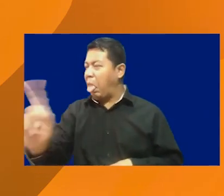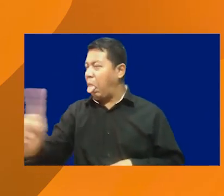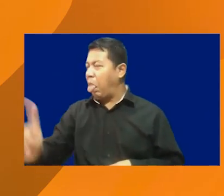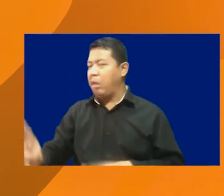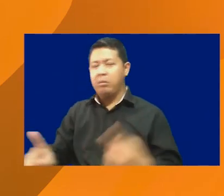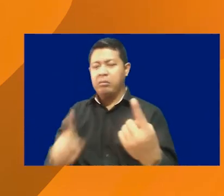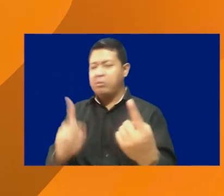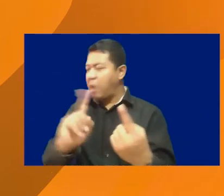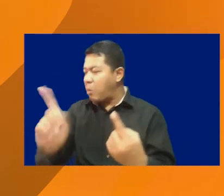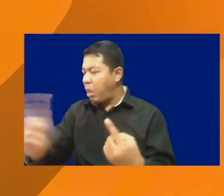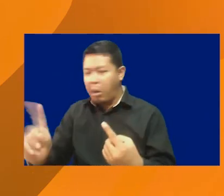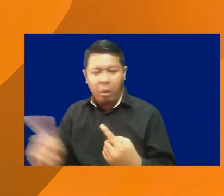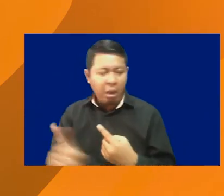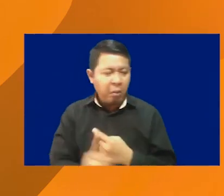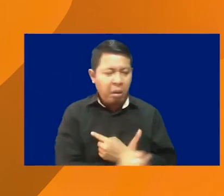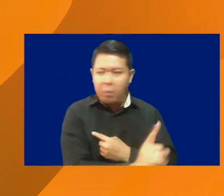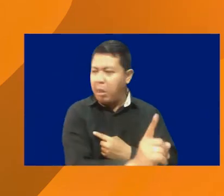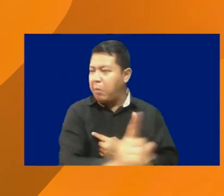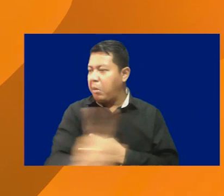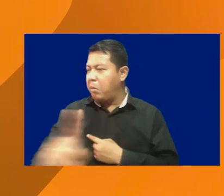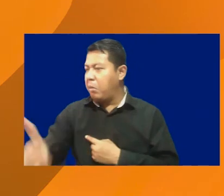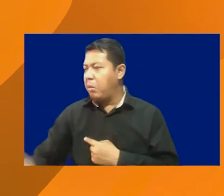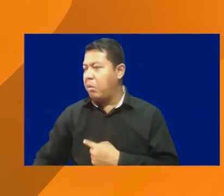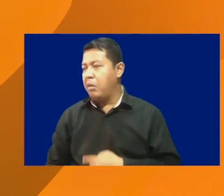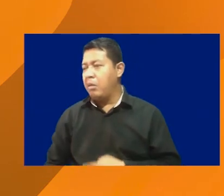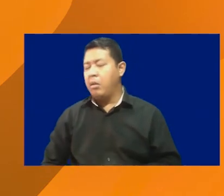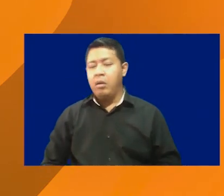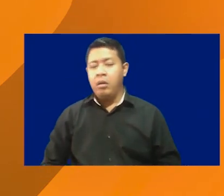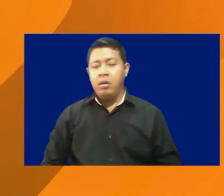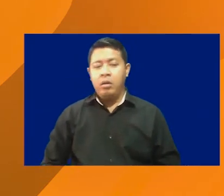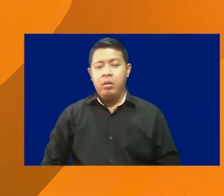dan banyak kata jangan yang keluar dari mulut mereka.